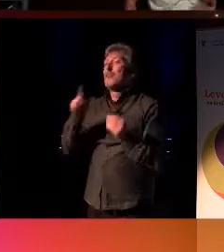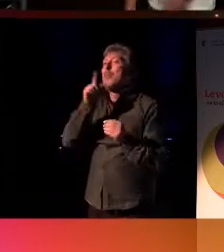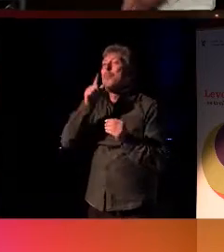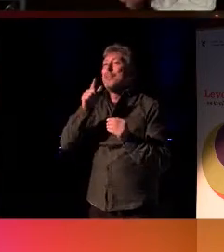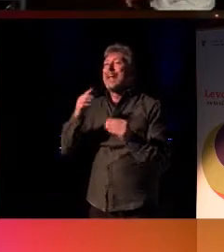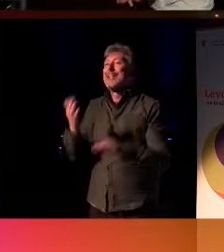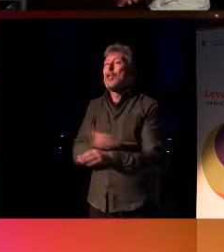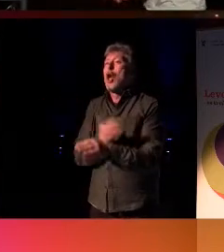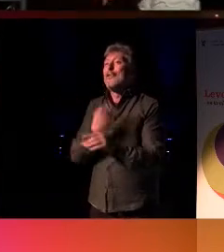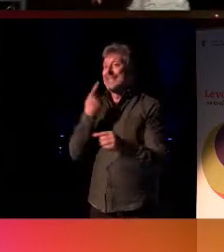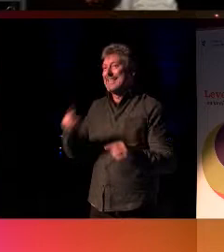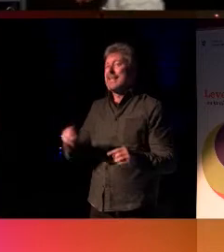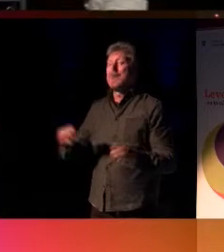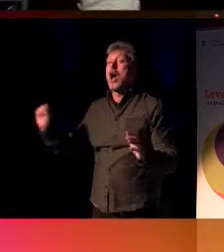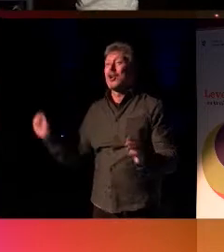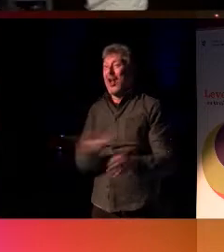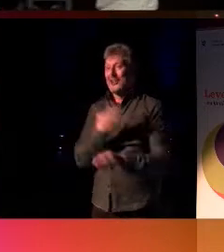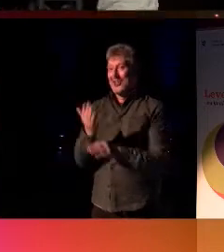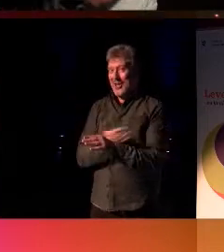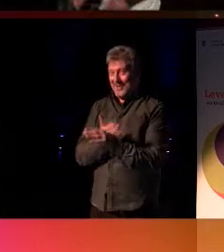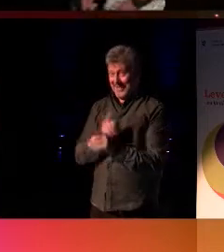til. Og en kjapp en.